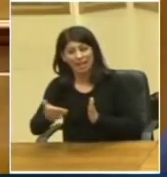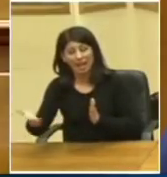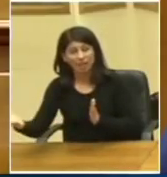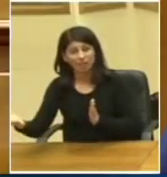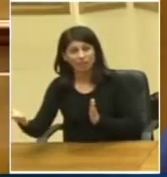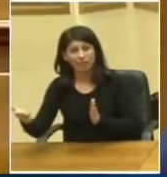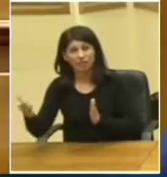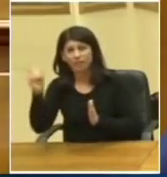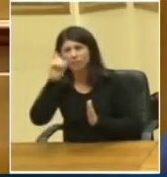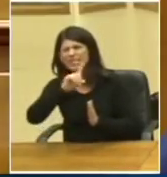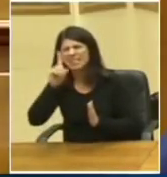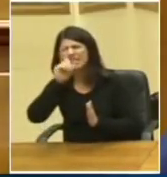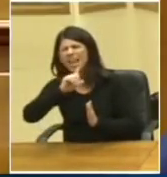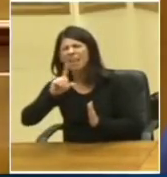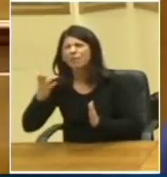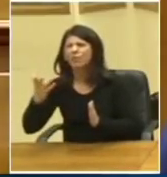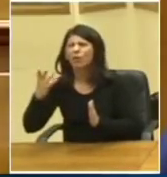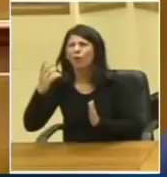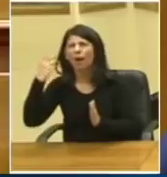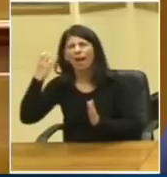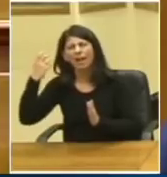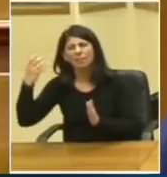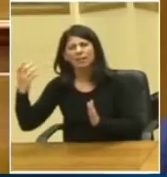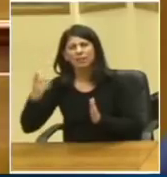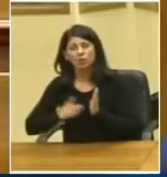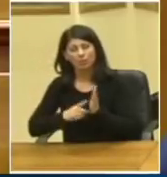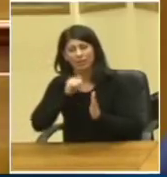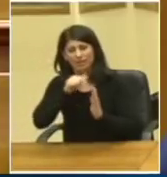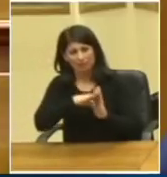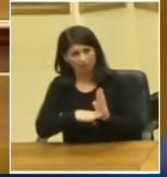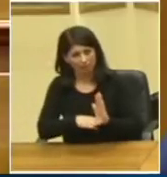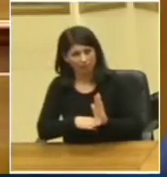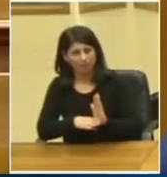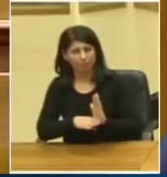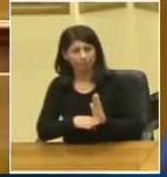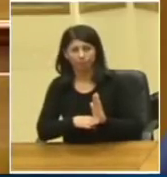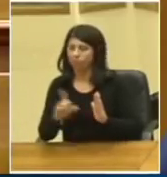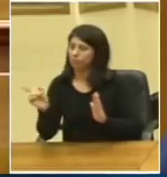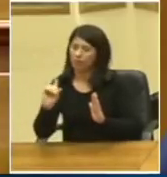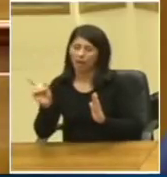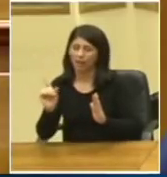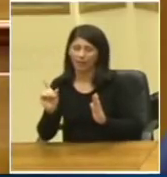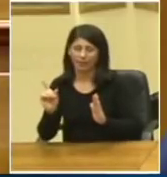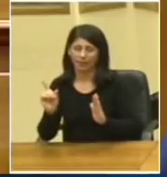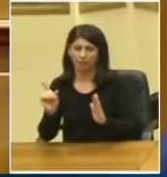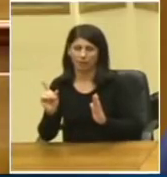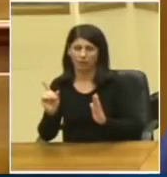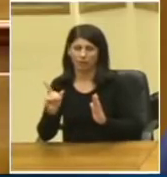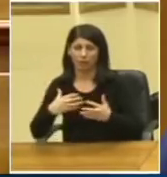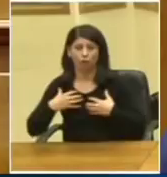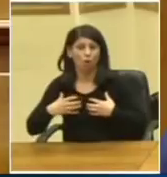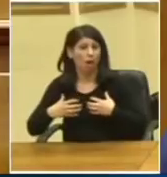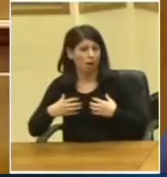τις ψευδοερμηνείες κατά τη γνώμη μου, τις νομικές και συνταγματικές, δεν είναι το άγχος για